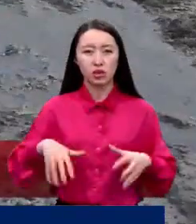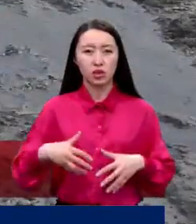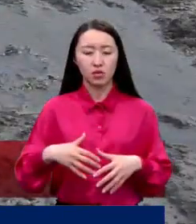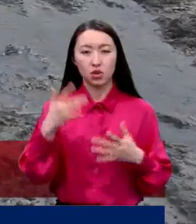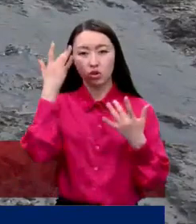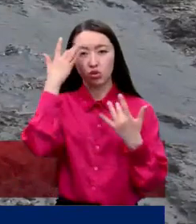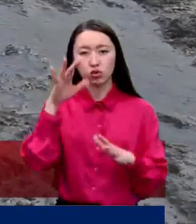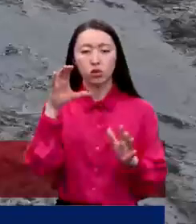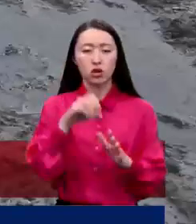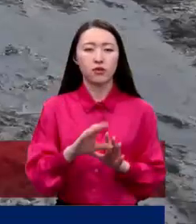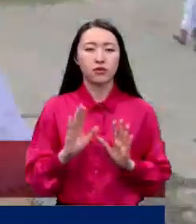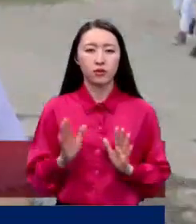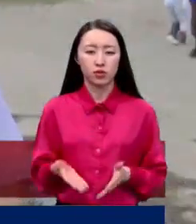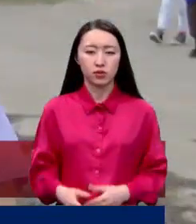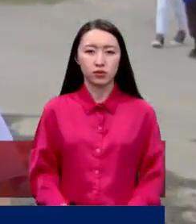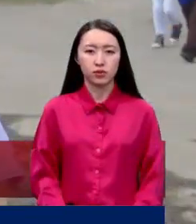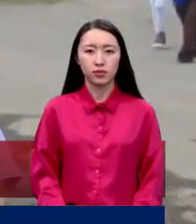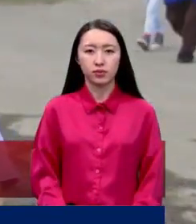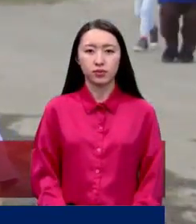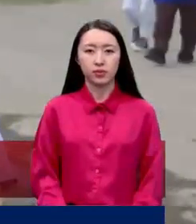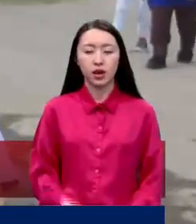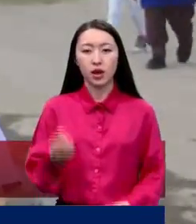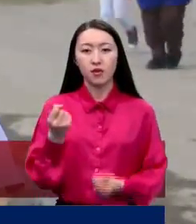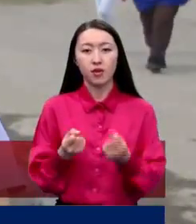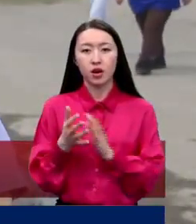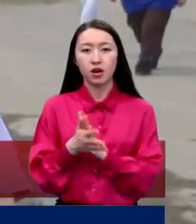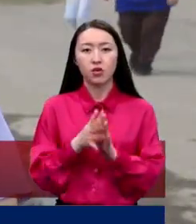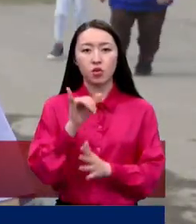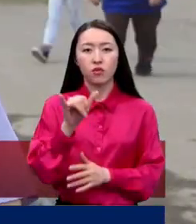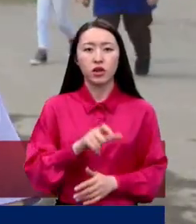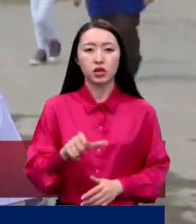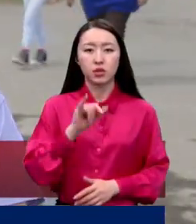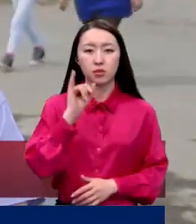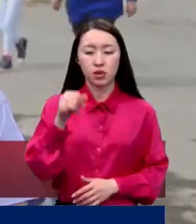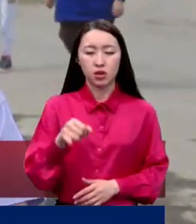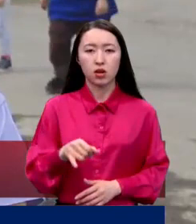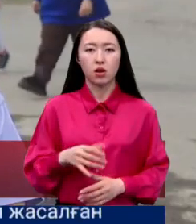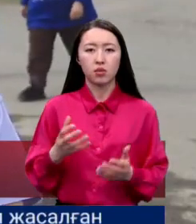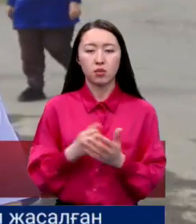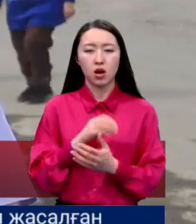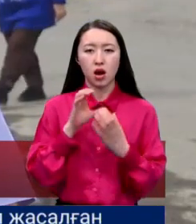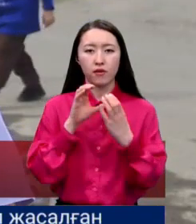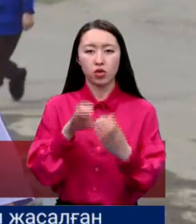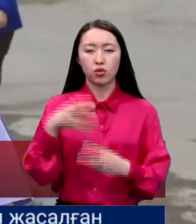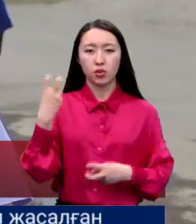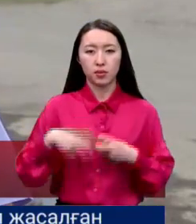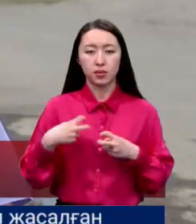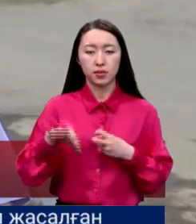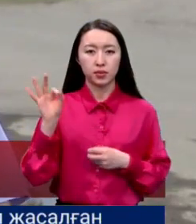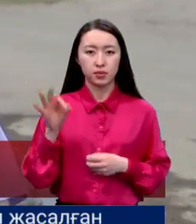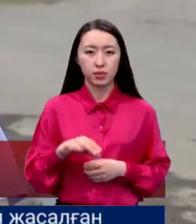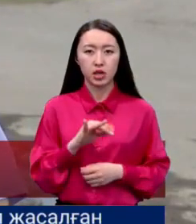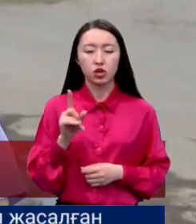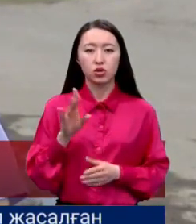может произойти в любой момент. Водители говорят, что у вас плохие дороги, что ломаются от этого автобусы. И